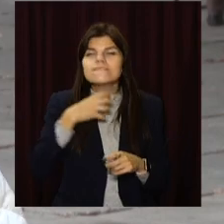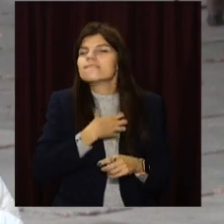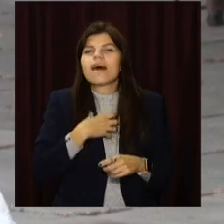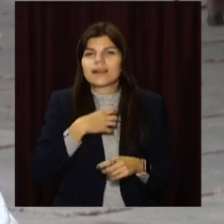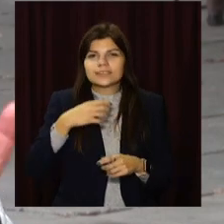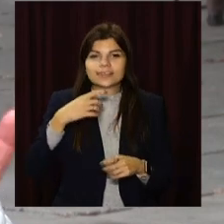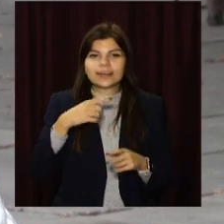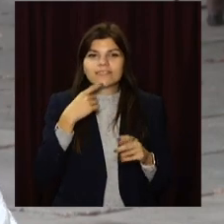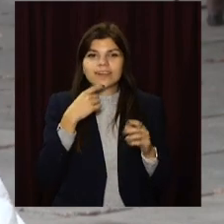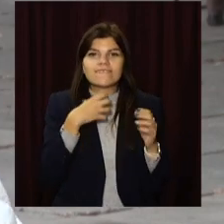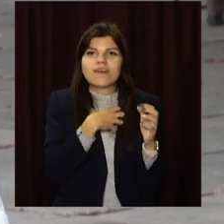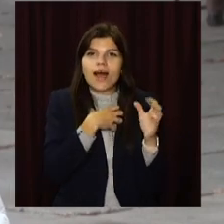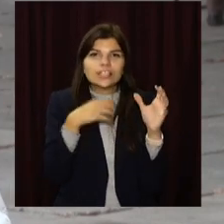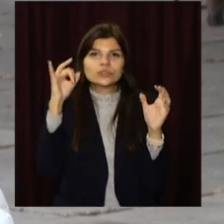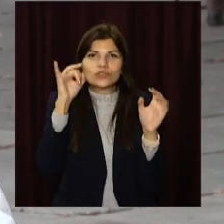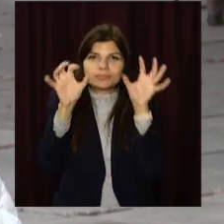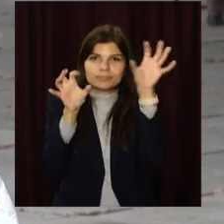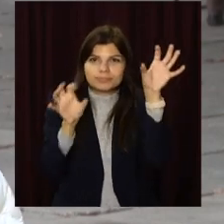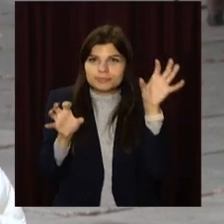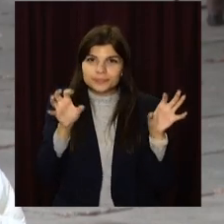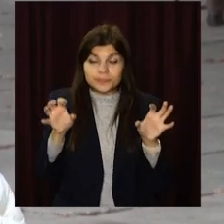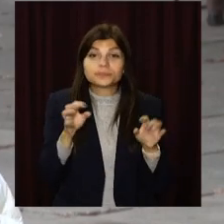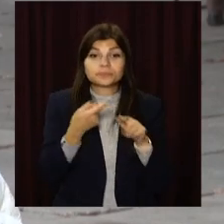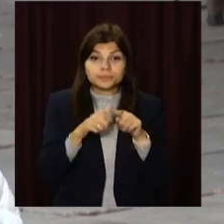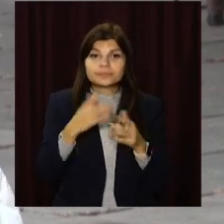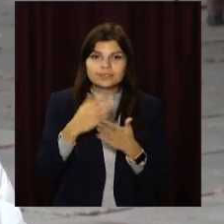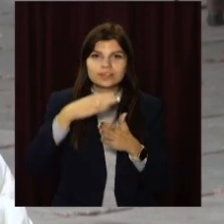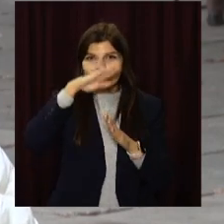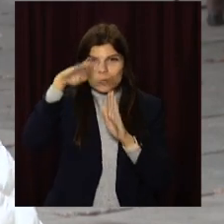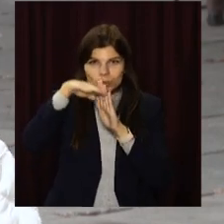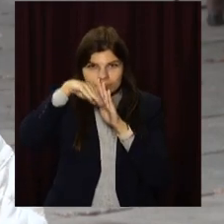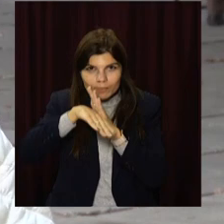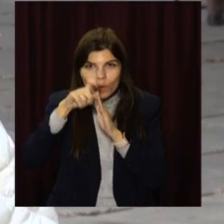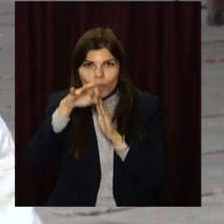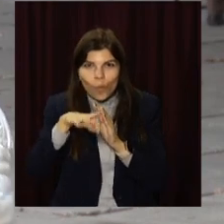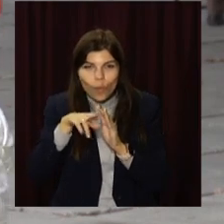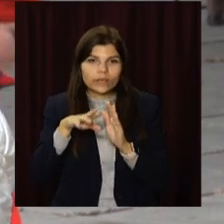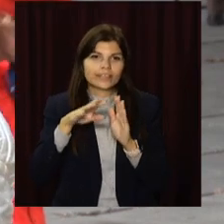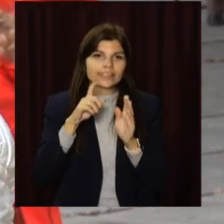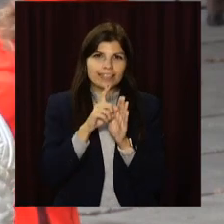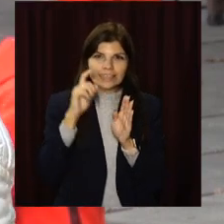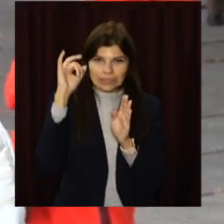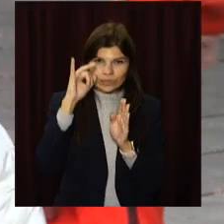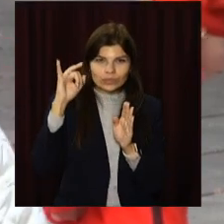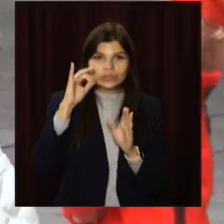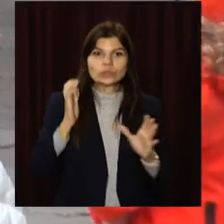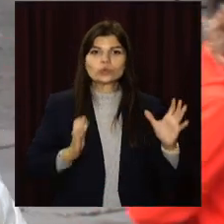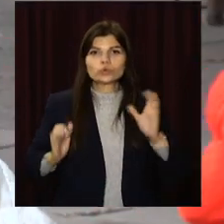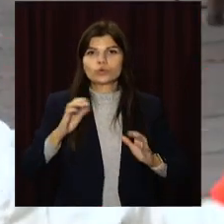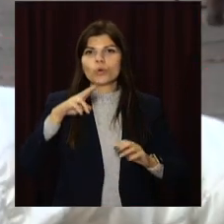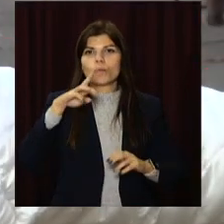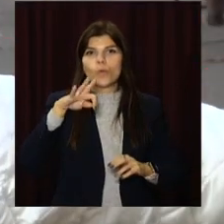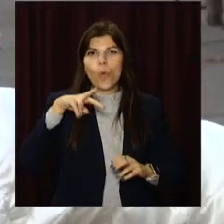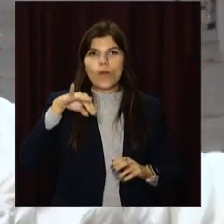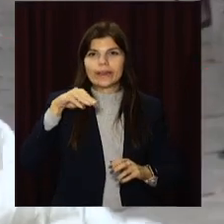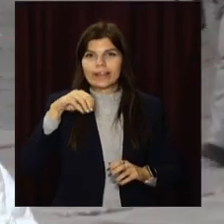яка з'єднана дірками. І отакож саме у нас підземні ходи, вони йдуть усюди, від Інституту політехніки